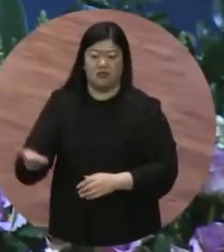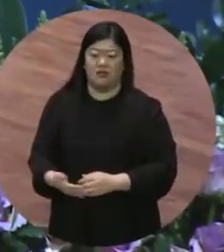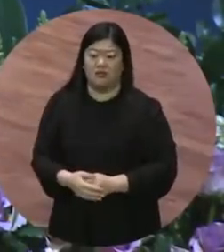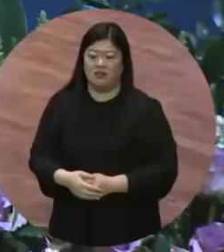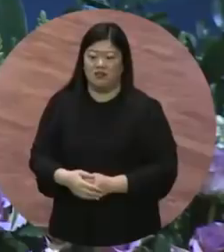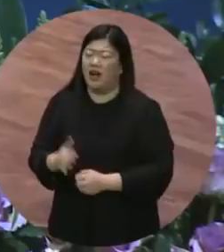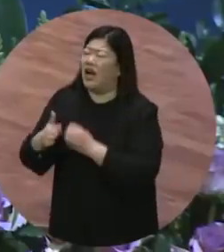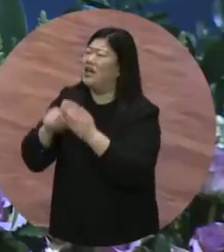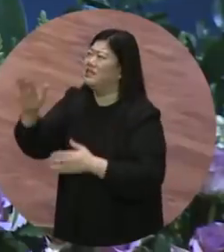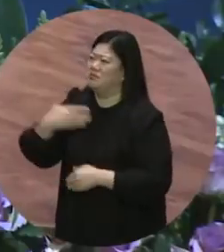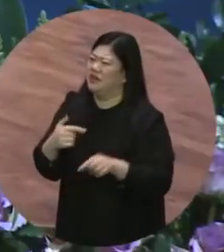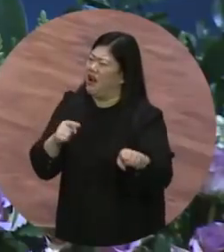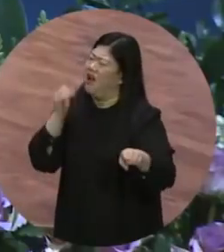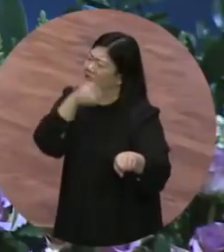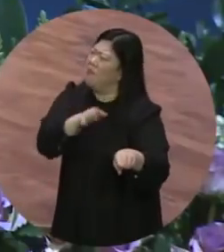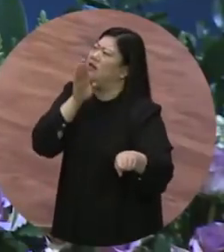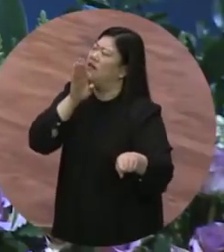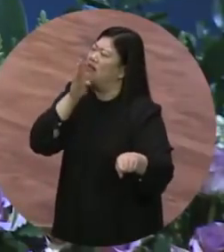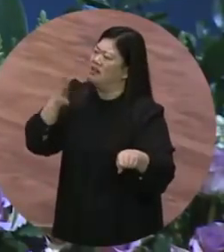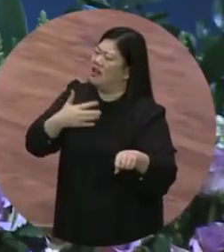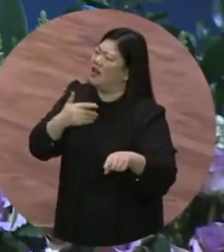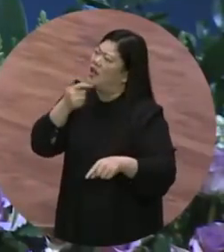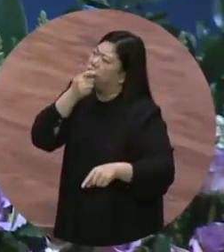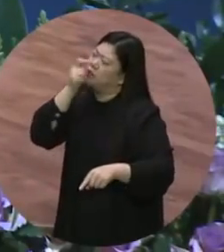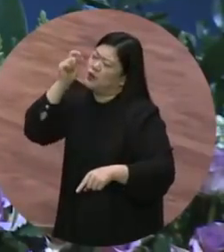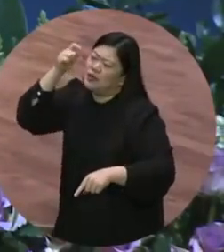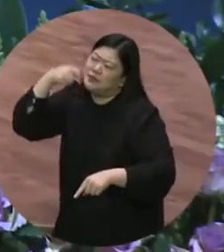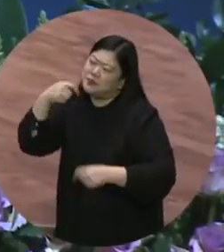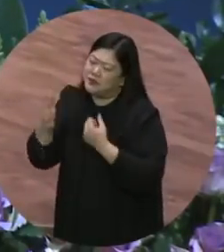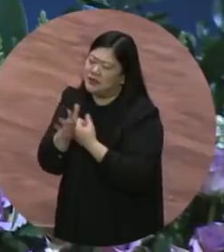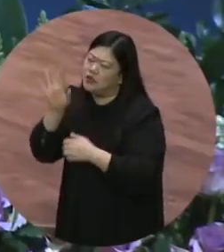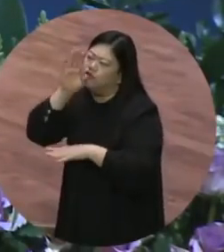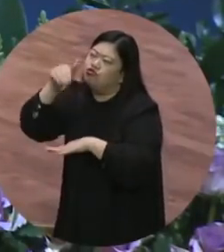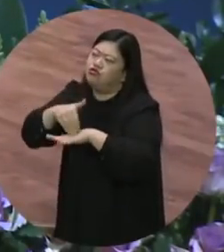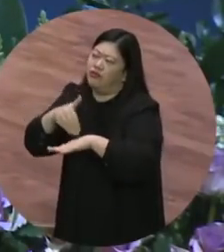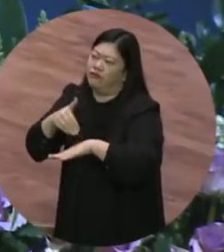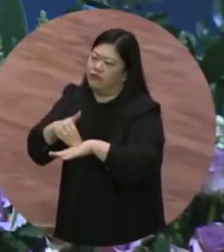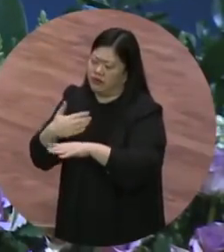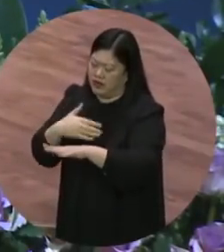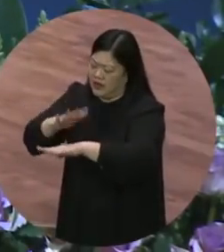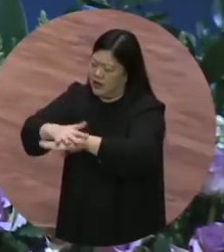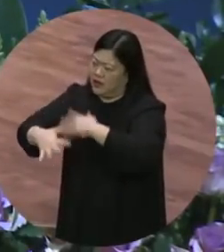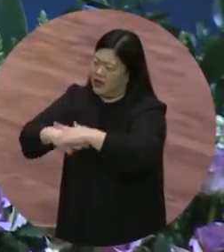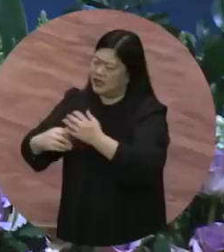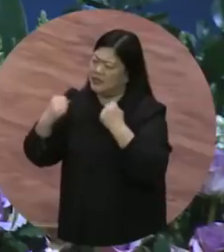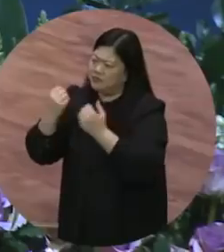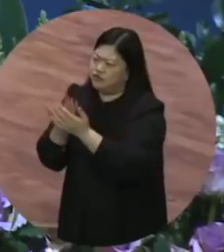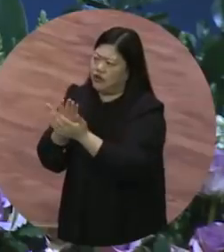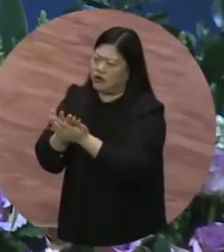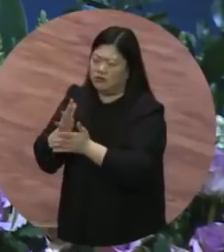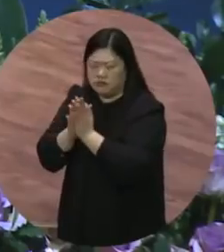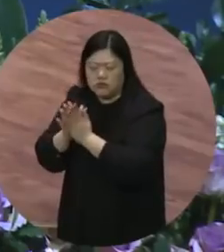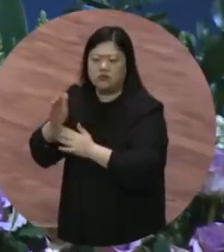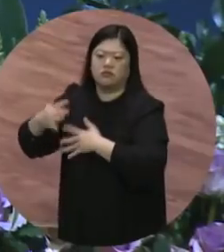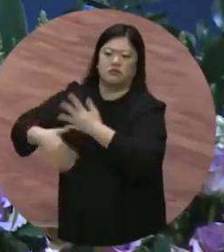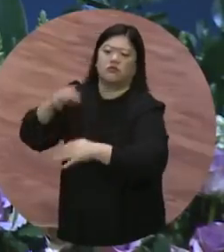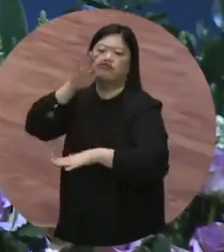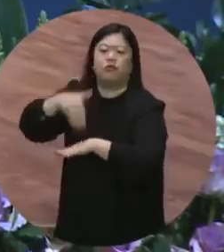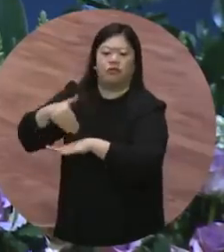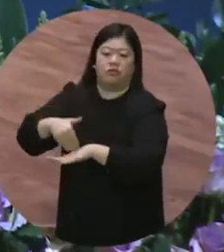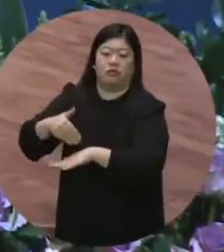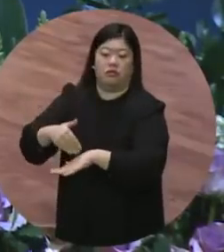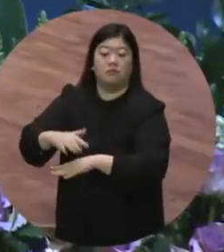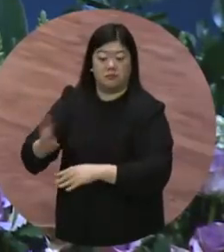기도하면 돼요. 하나님의 말씀 앞에 머뭇거리거나 어정쩡한 상태에 있으면 안 됩니다. 베드로처럼